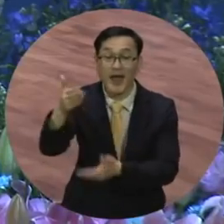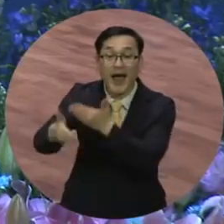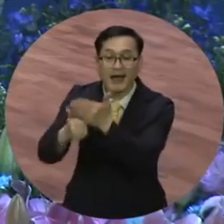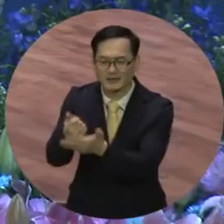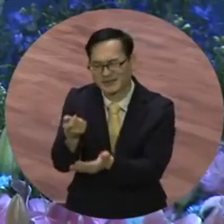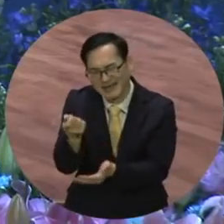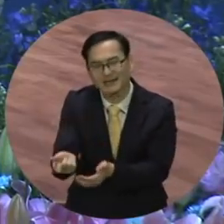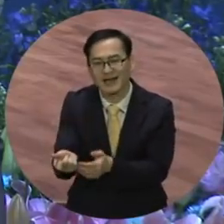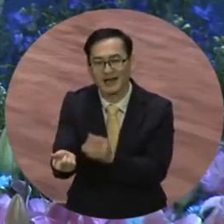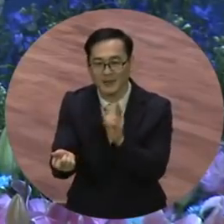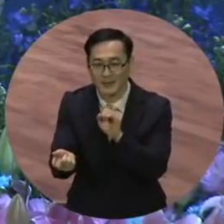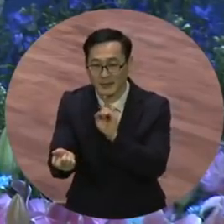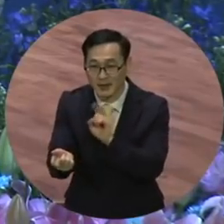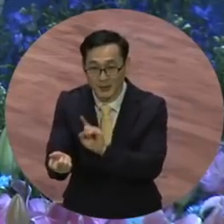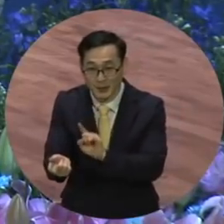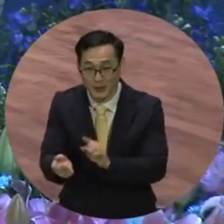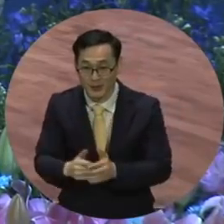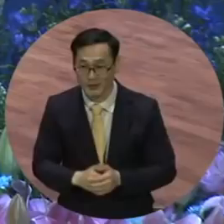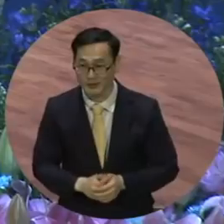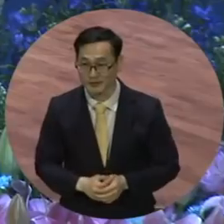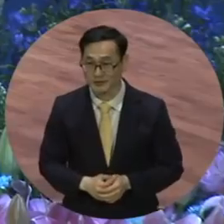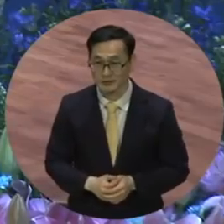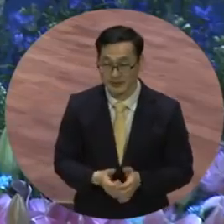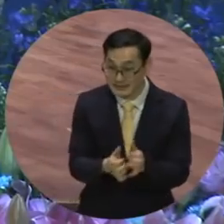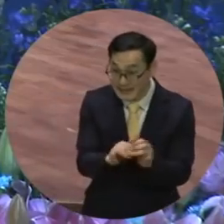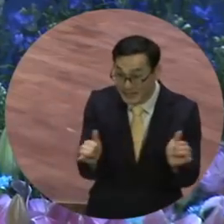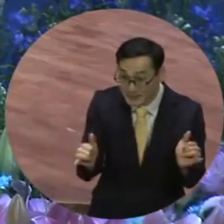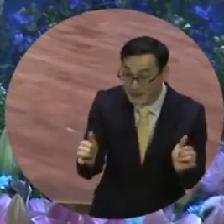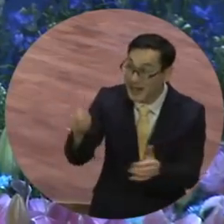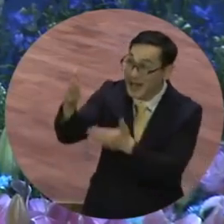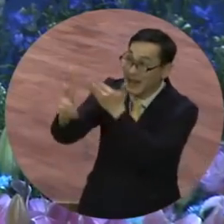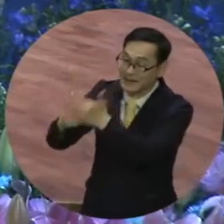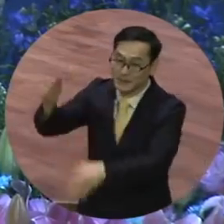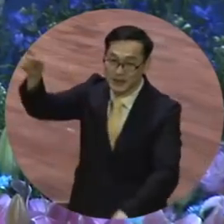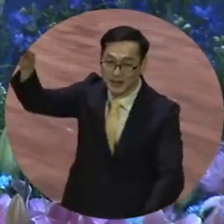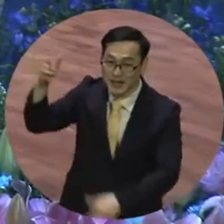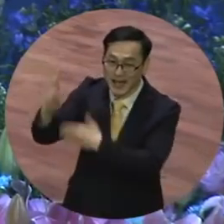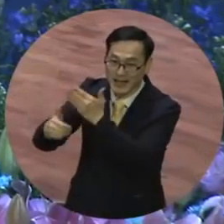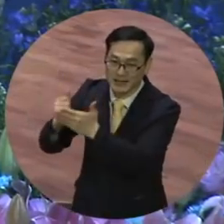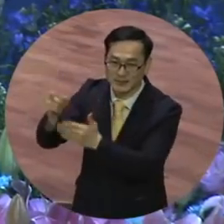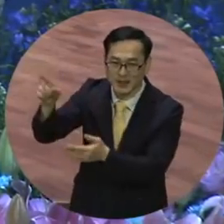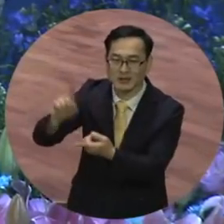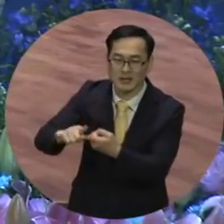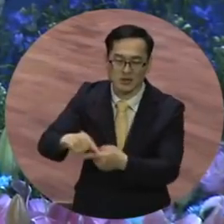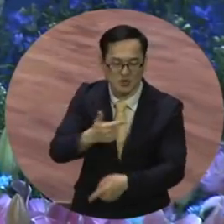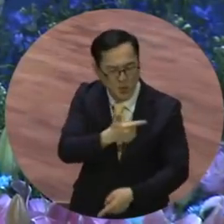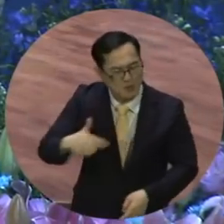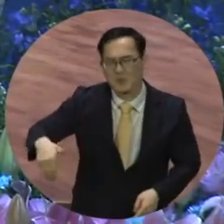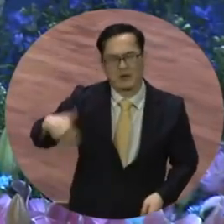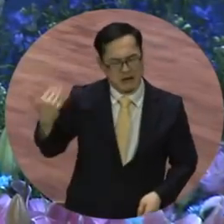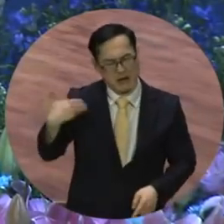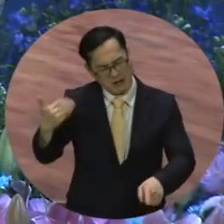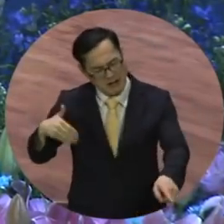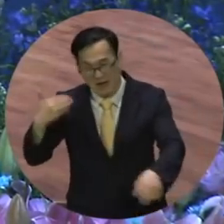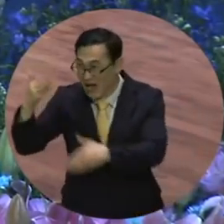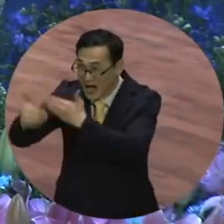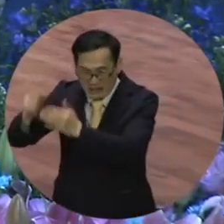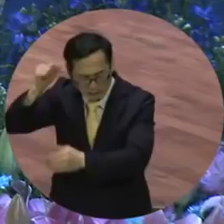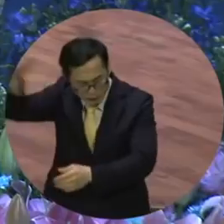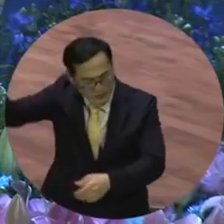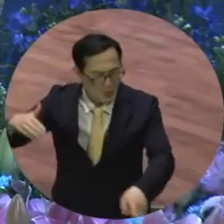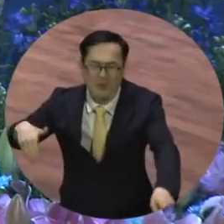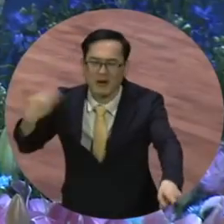자, 저자는요, 이 책을 통해서 사람들이 하나님은 몰라도 너무 모른다라고 탄식하고 있어요.